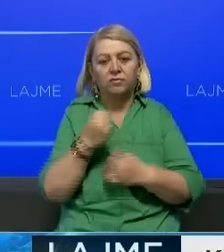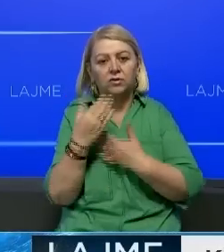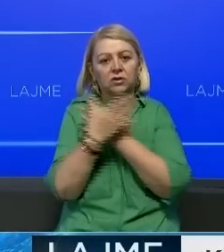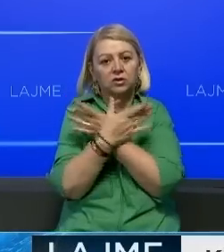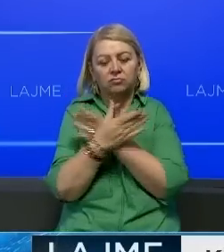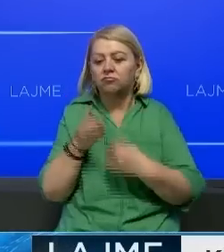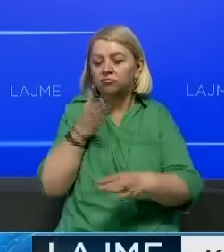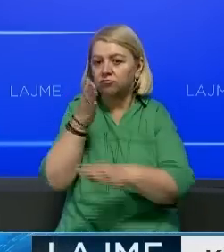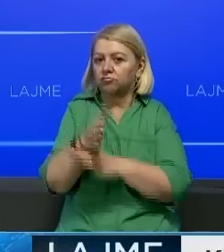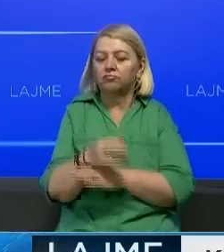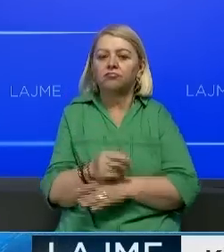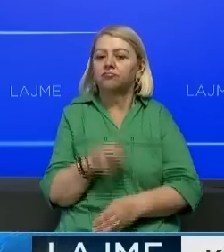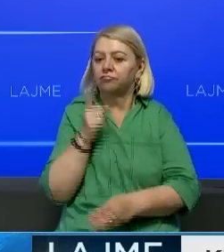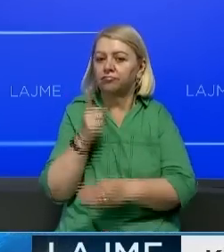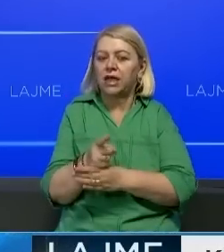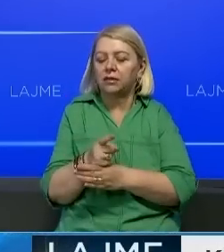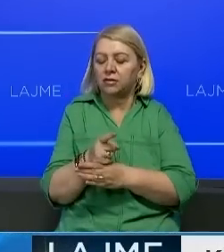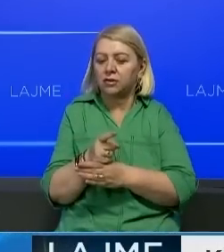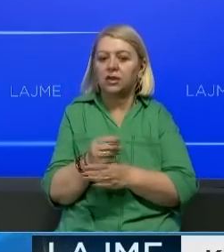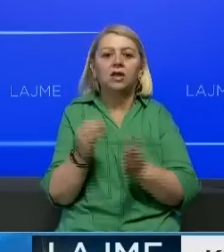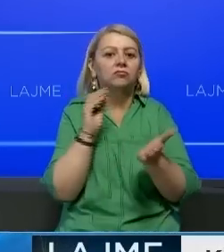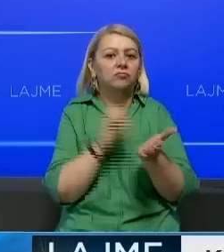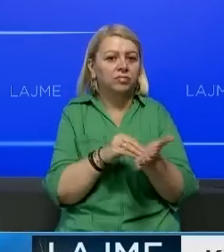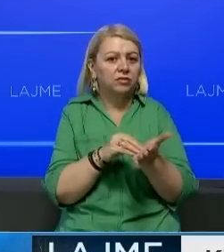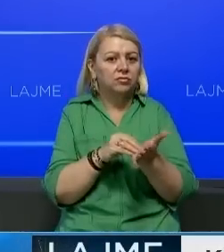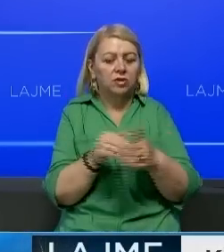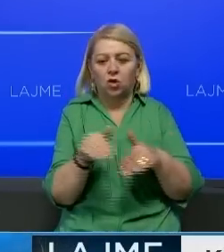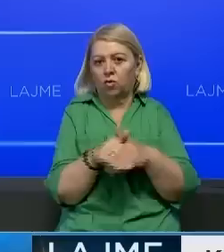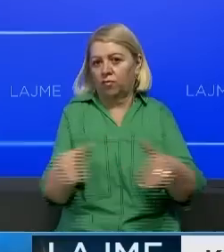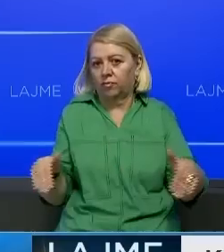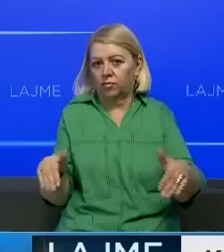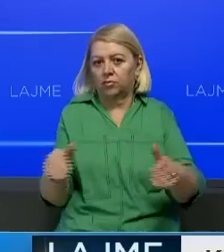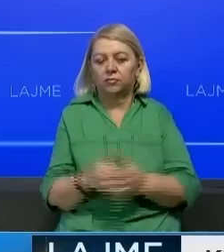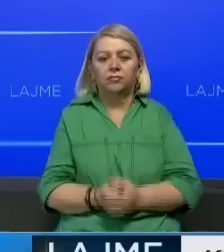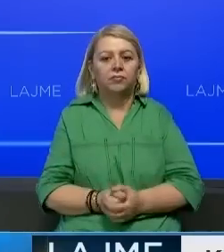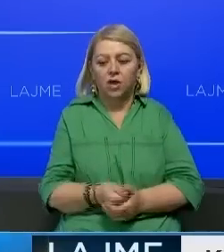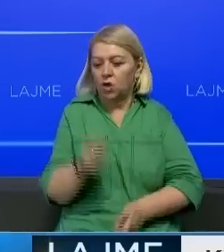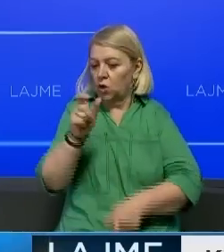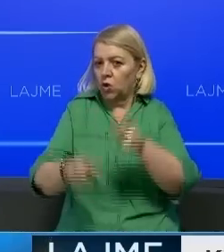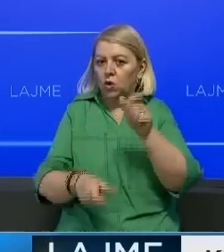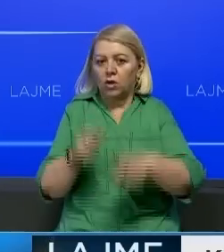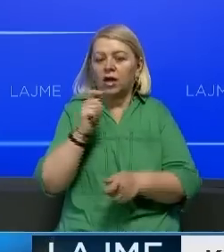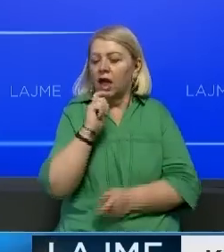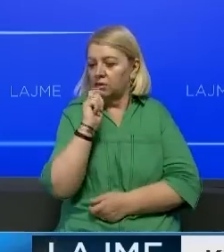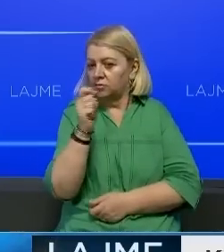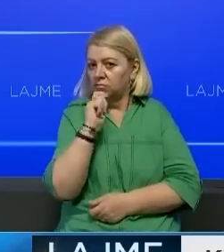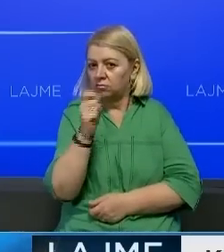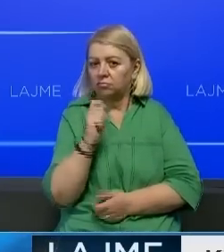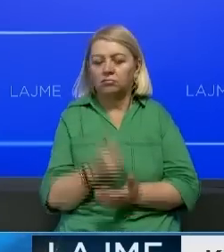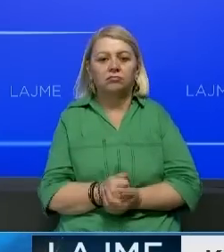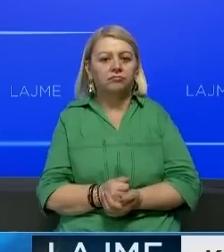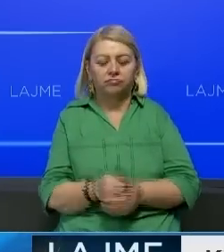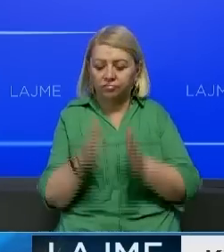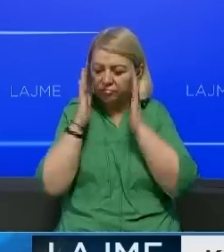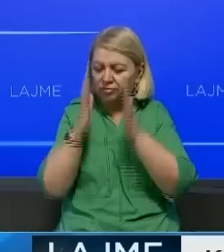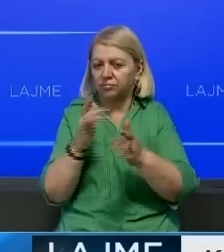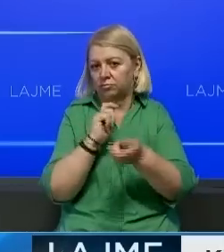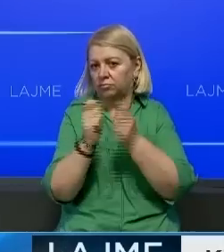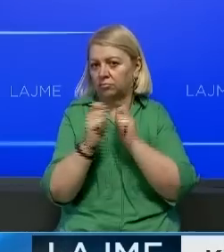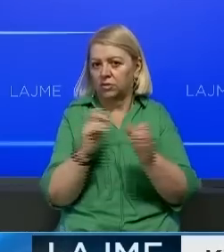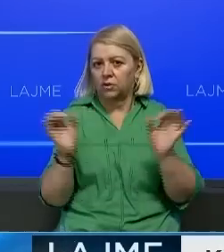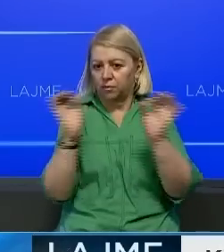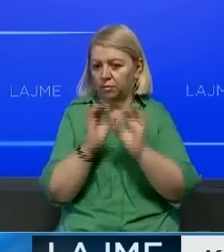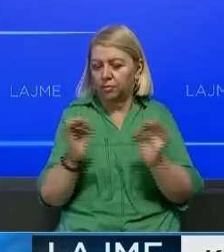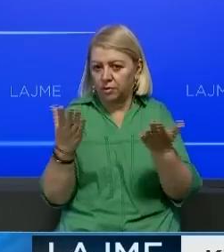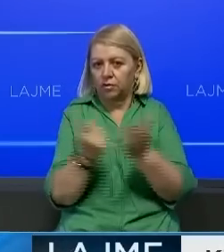Shqipërisë, detyroheshin të bënin regjistrimin në pikun kufitare. Qytetarët e intervistuar thanë se nuk i besojnë marrëveshjes pasi